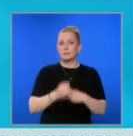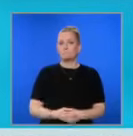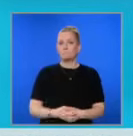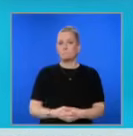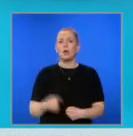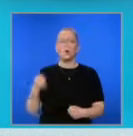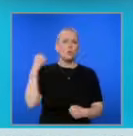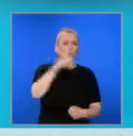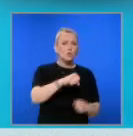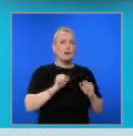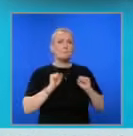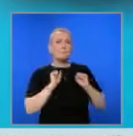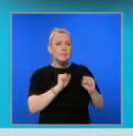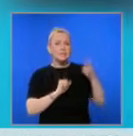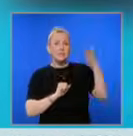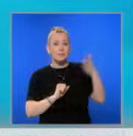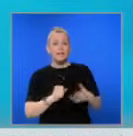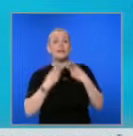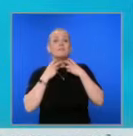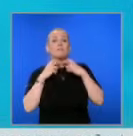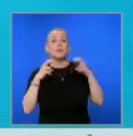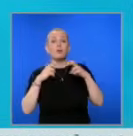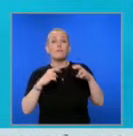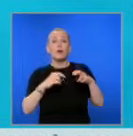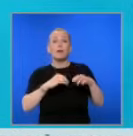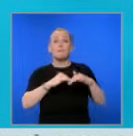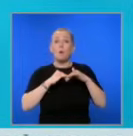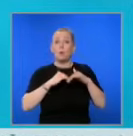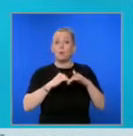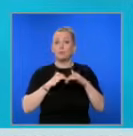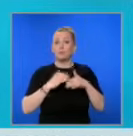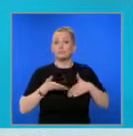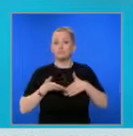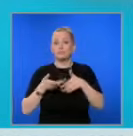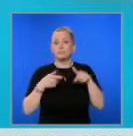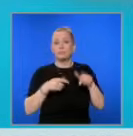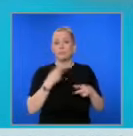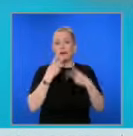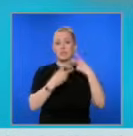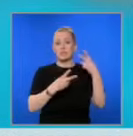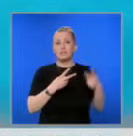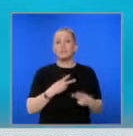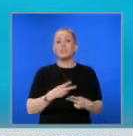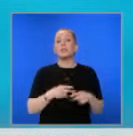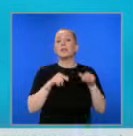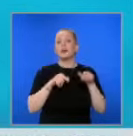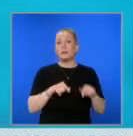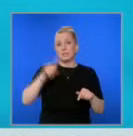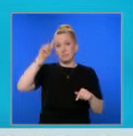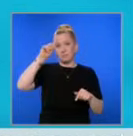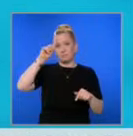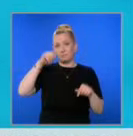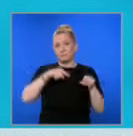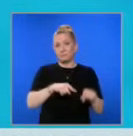Тежки удари, блъскане в стената и викове за помощ. Това се вижда на видеото, качено в социалните мрежи от майката на пребитата жена. Случаят е